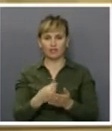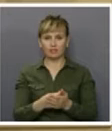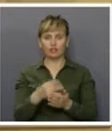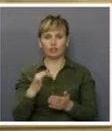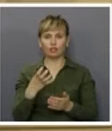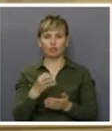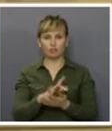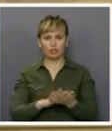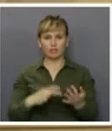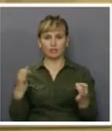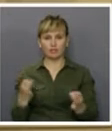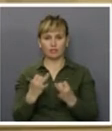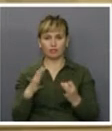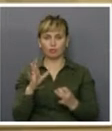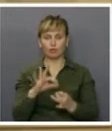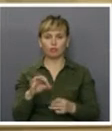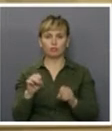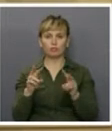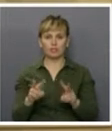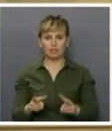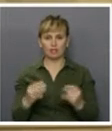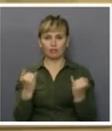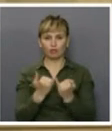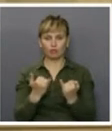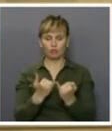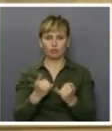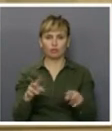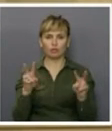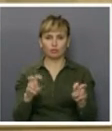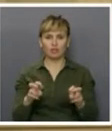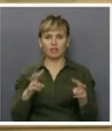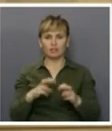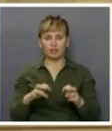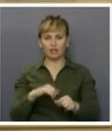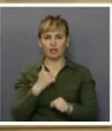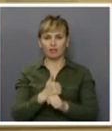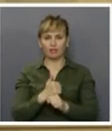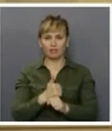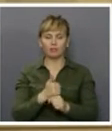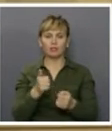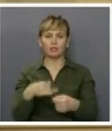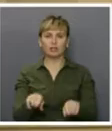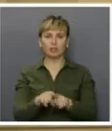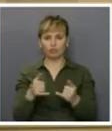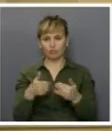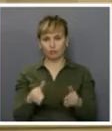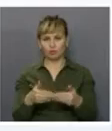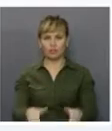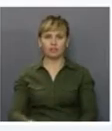менее интересный разговор состоится с нашим специальным гостем в традиционной рубрике «Эксперты о главном». Итак, сегодня в выпуске.